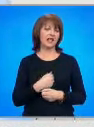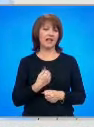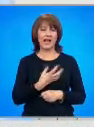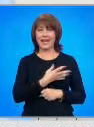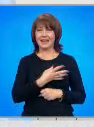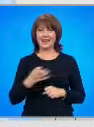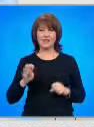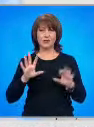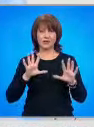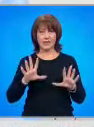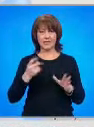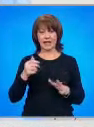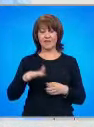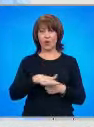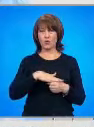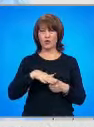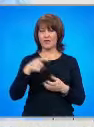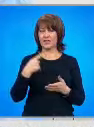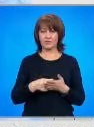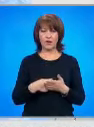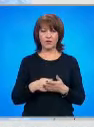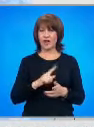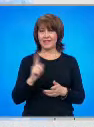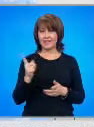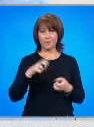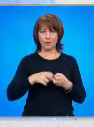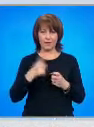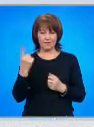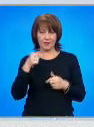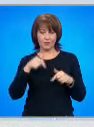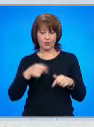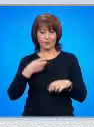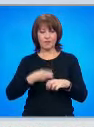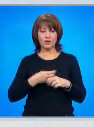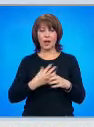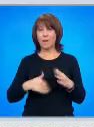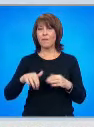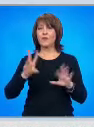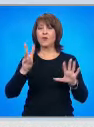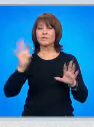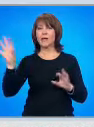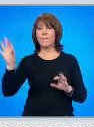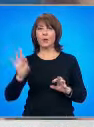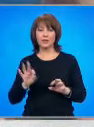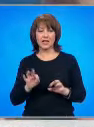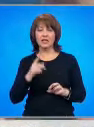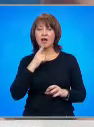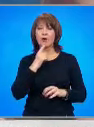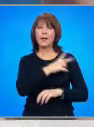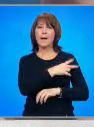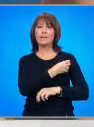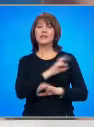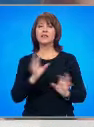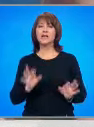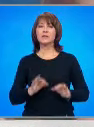910 лева основна заплата, но това не е проблем само в нашата болница. повече от 80% от медицинските